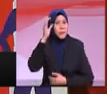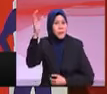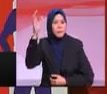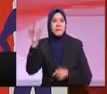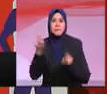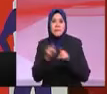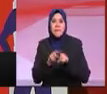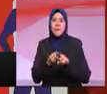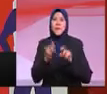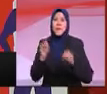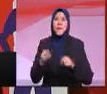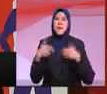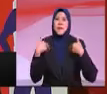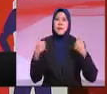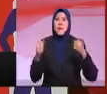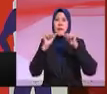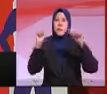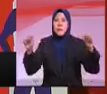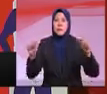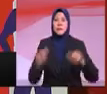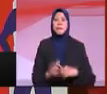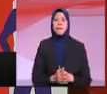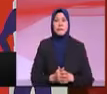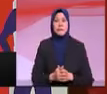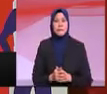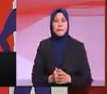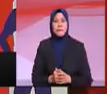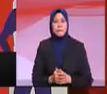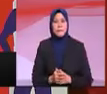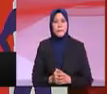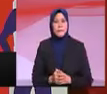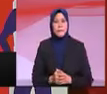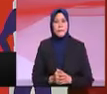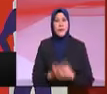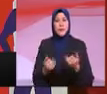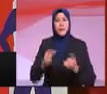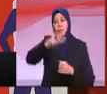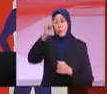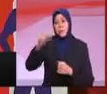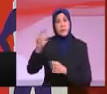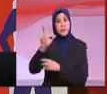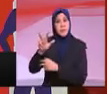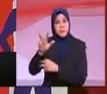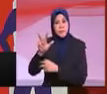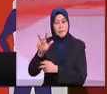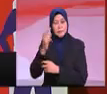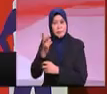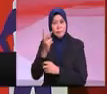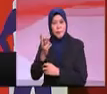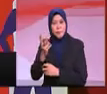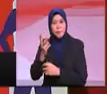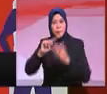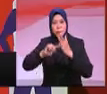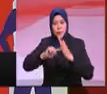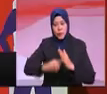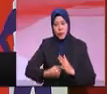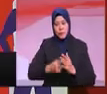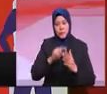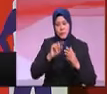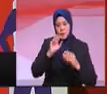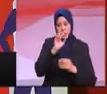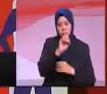pakai, iaitu kesihatan awam. Next. Dan dalam gelombang ketiga kita lihat, iaitu pada permulaan yang